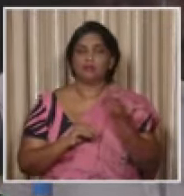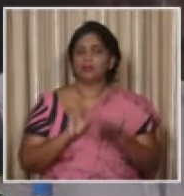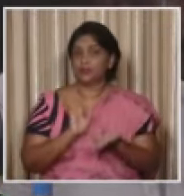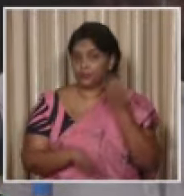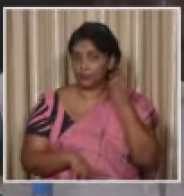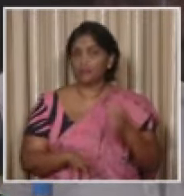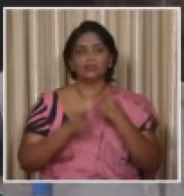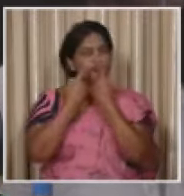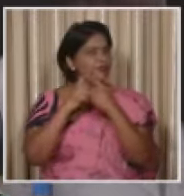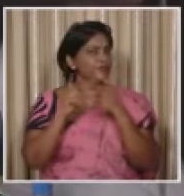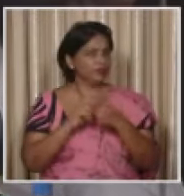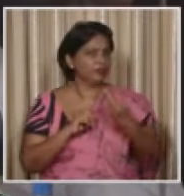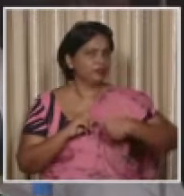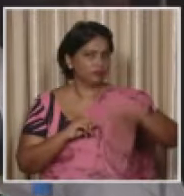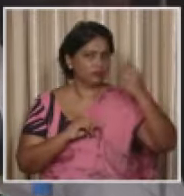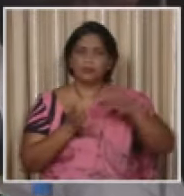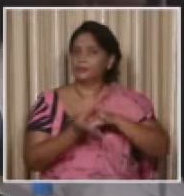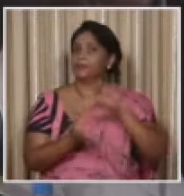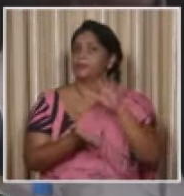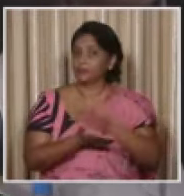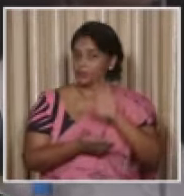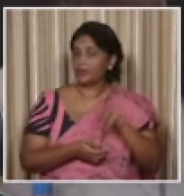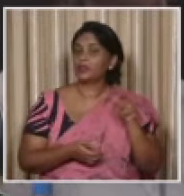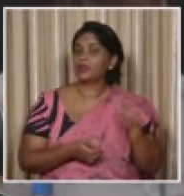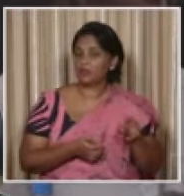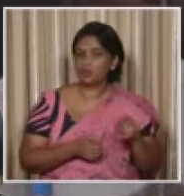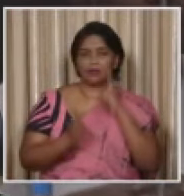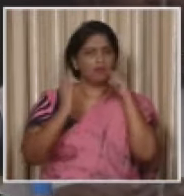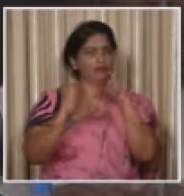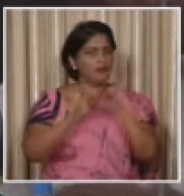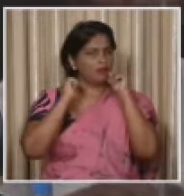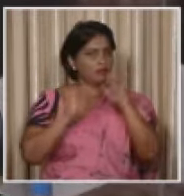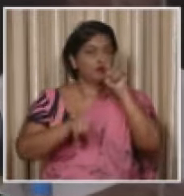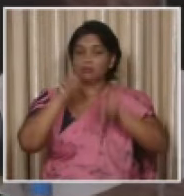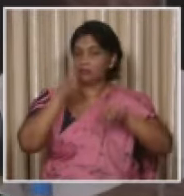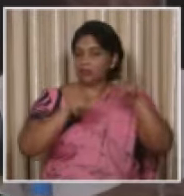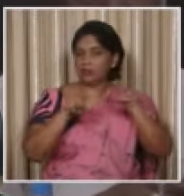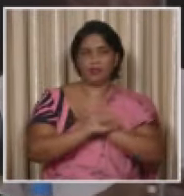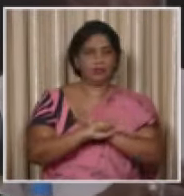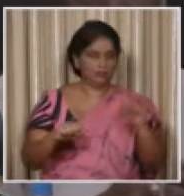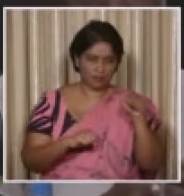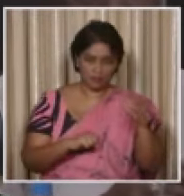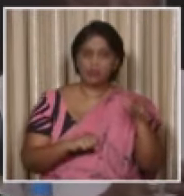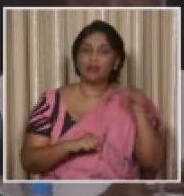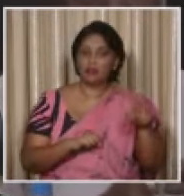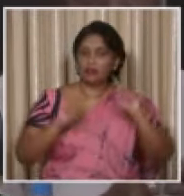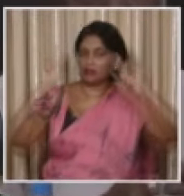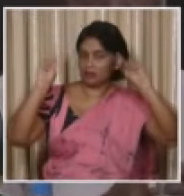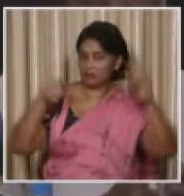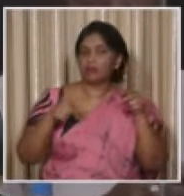සංරචකයේ විවිධ ශ්‍රේණිවල වැඩිවීම තීරණය කිරීම සඳහා විනිවිද පෙනෙන සූත්‍රයක් නොමැති අතර within